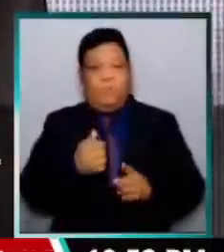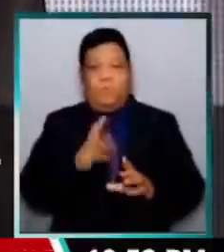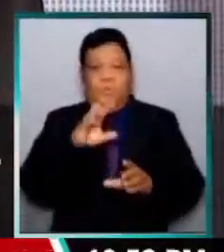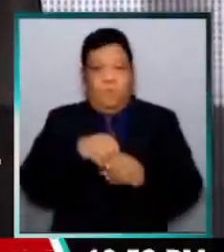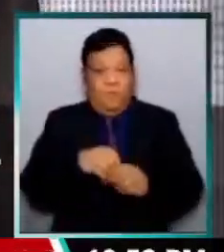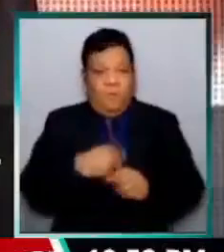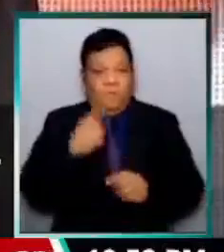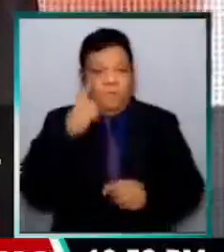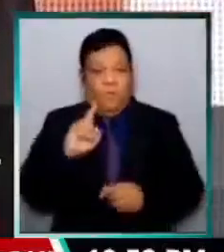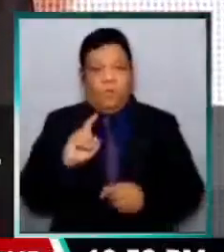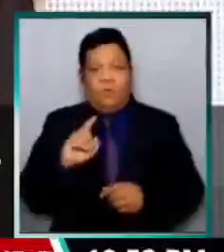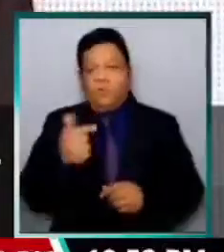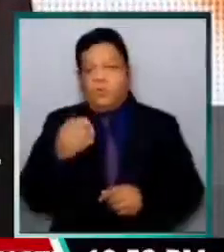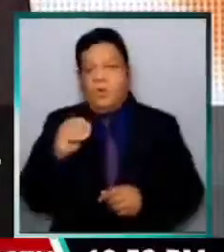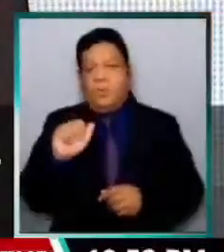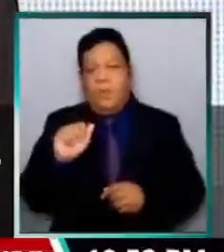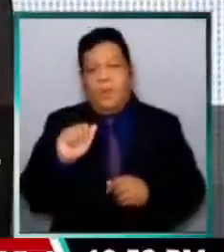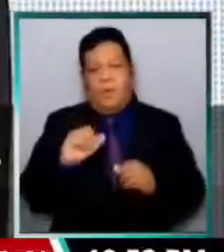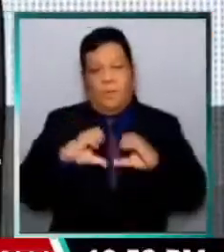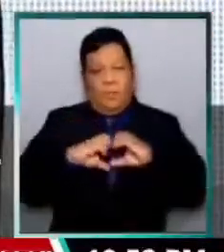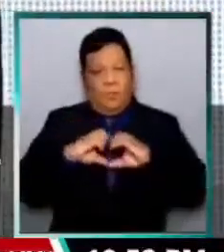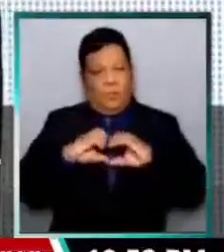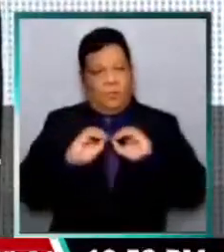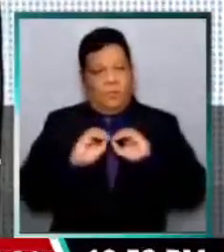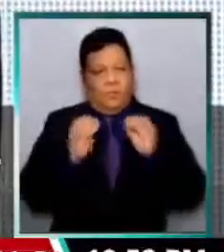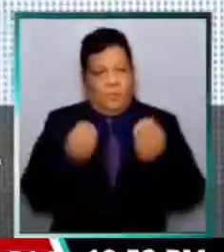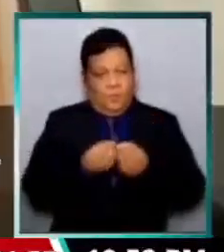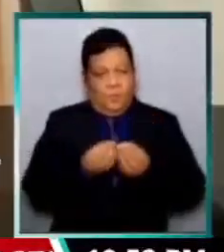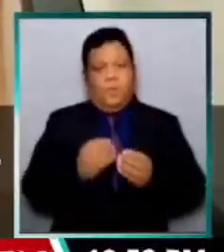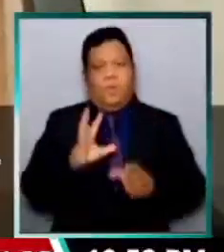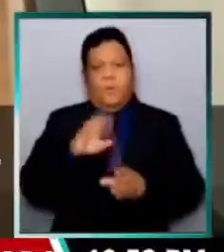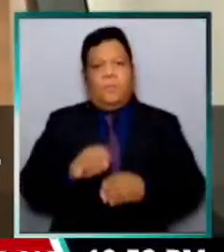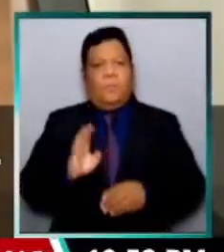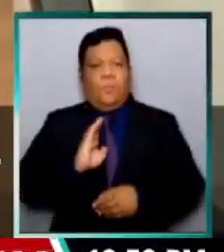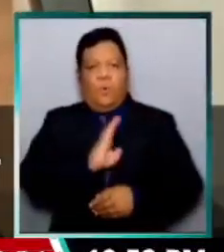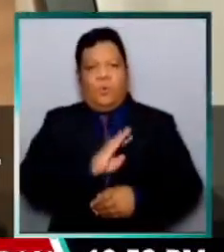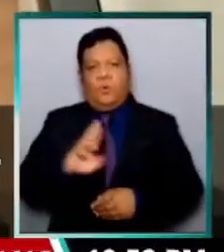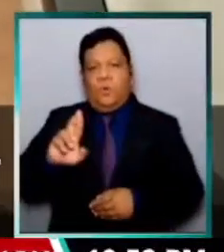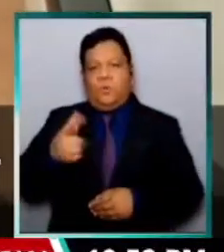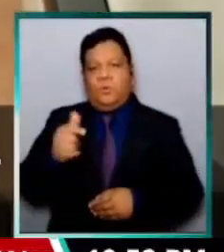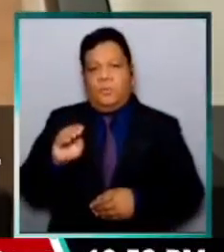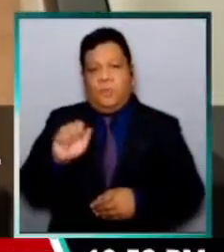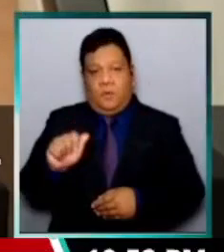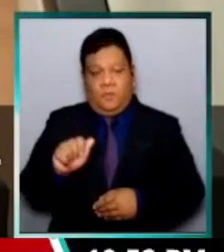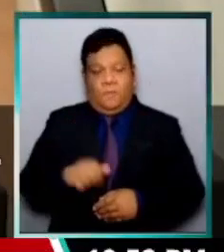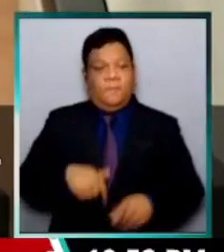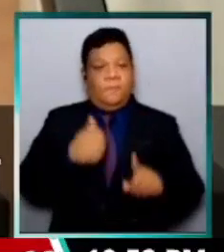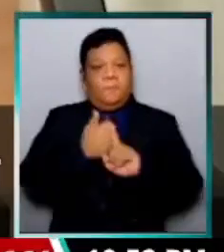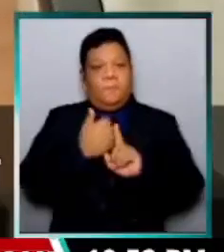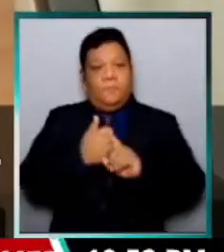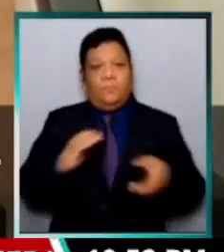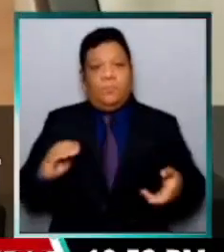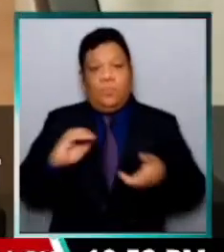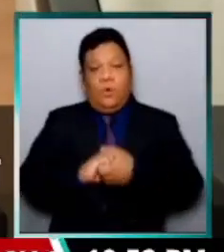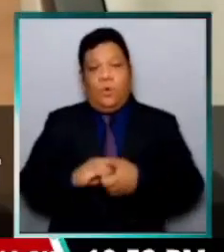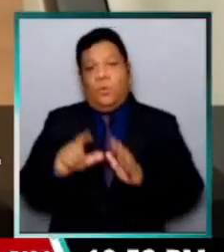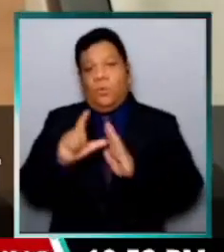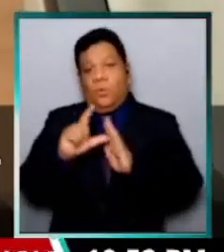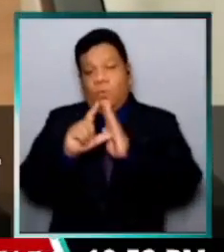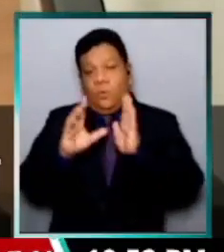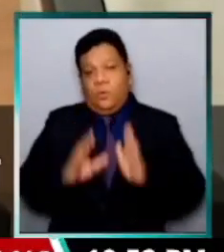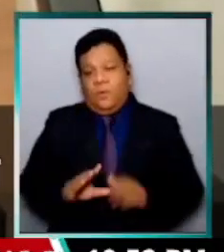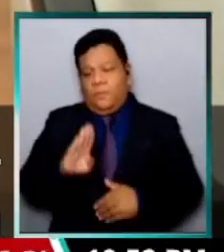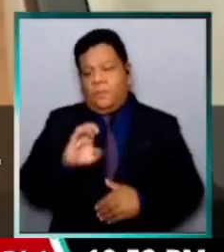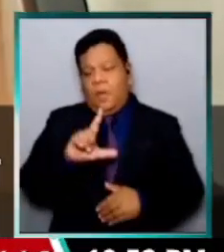Foundation at bahagi ng board ng RGMA Network Inc. Partner din siya sa law firm ng Belo, Gozon, Elma,